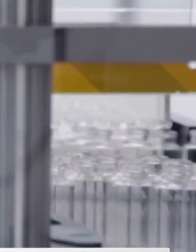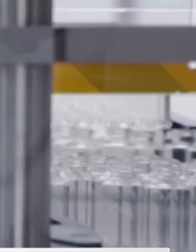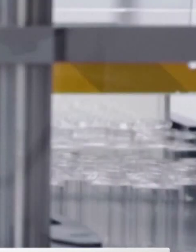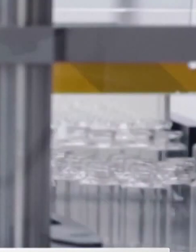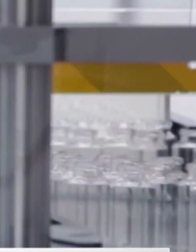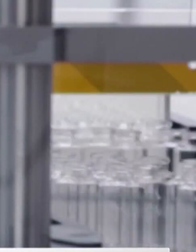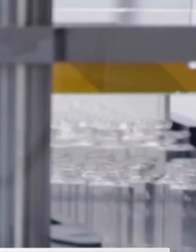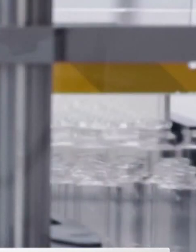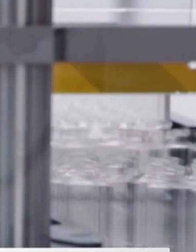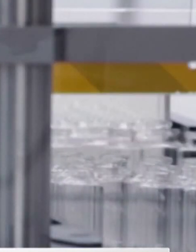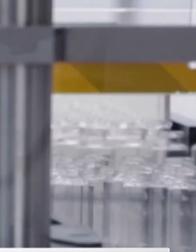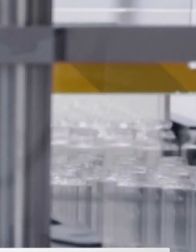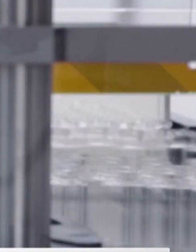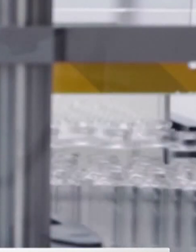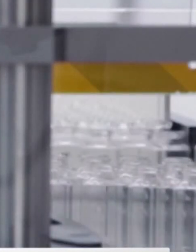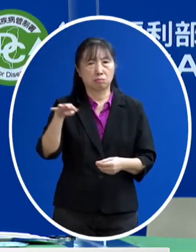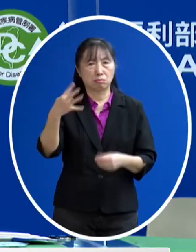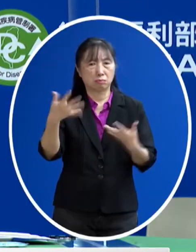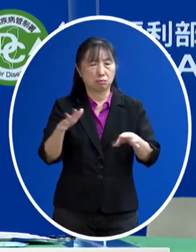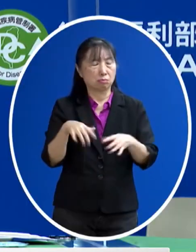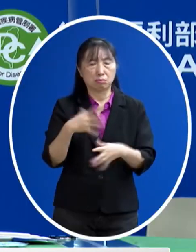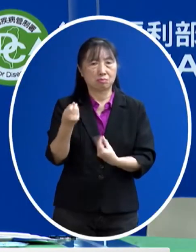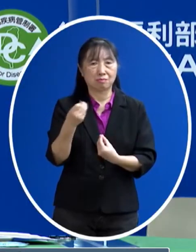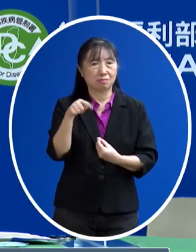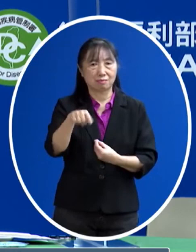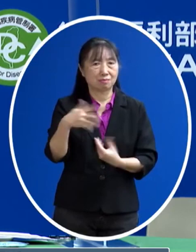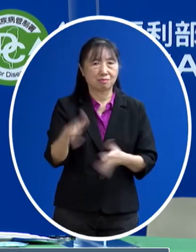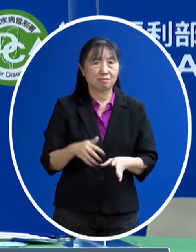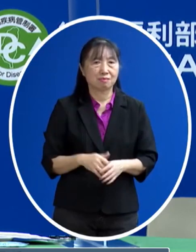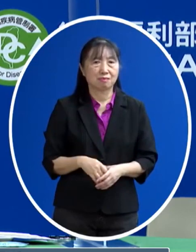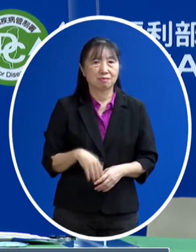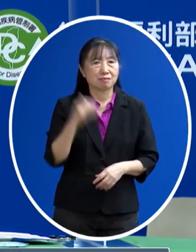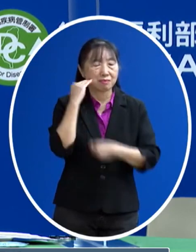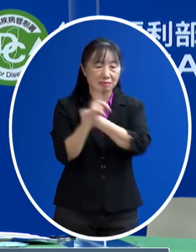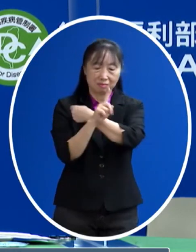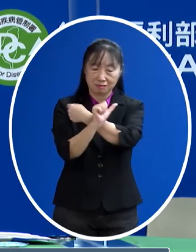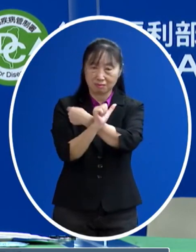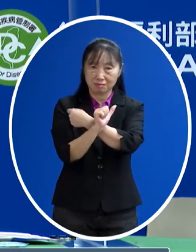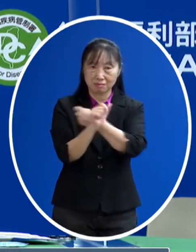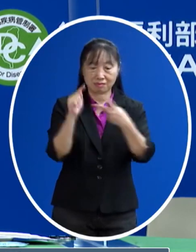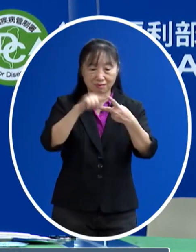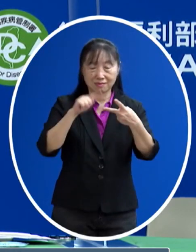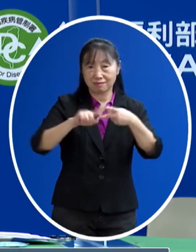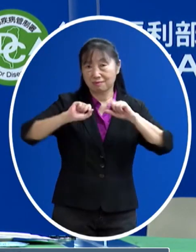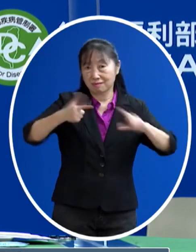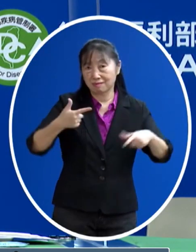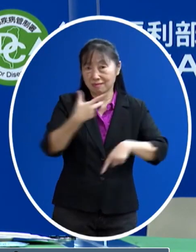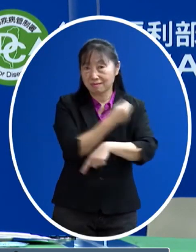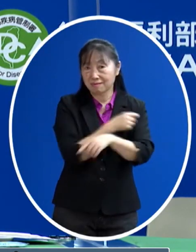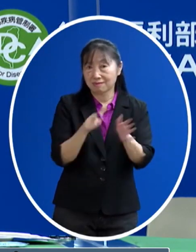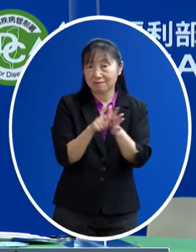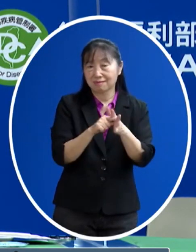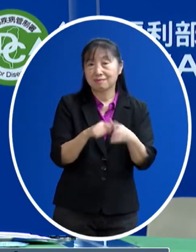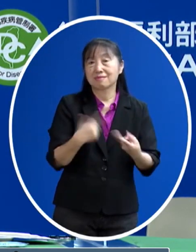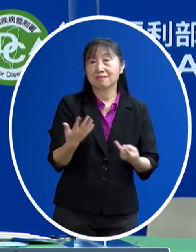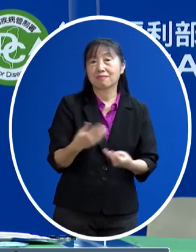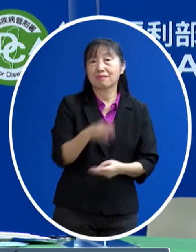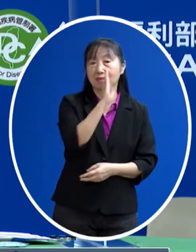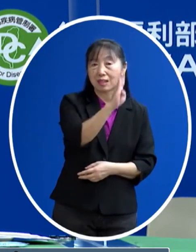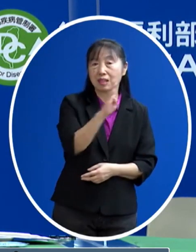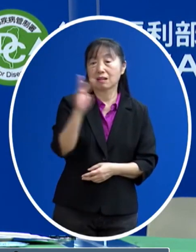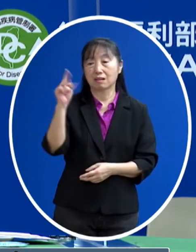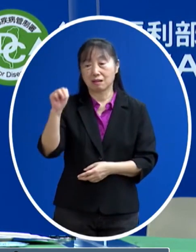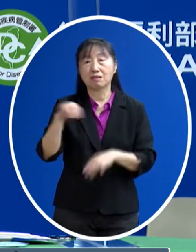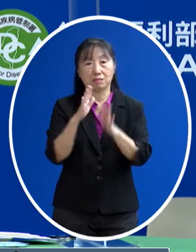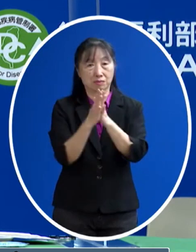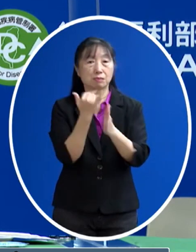的第二剂就可以选择混打。 第十五期如果要开放混打的话，那BNT 跟莫德纳大概都